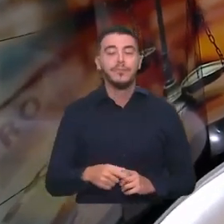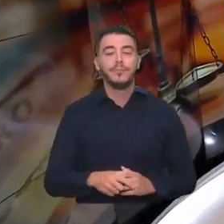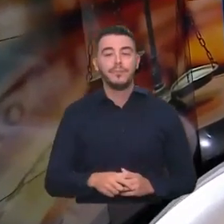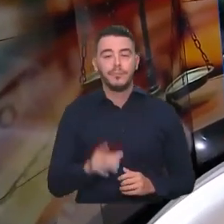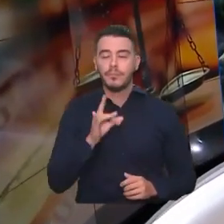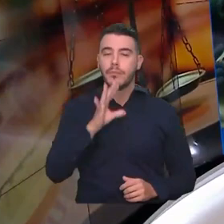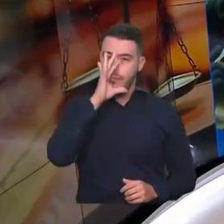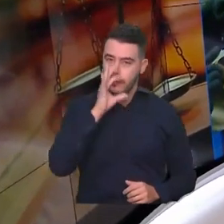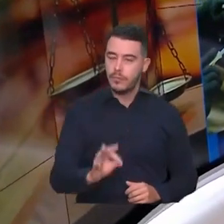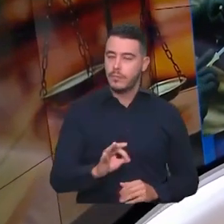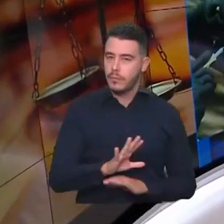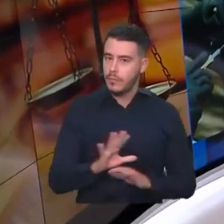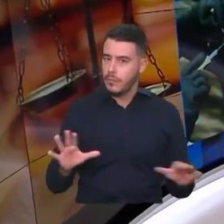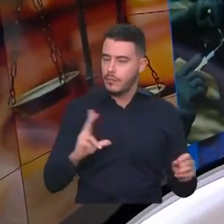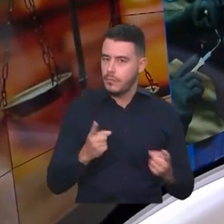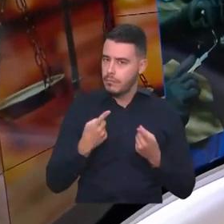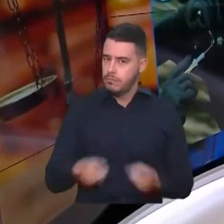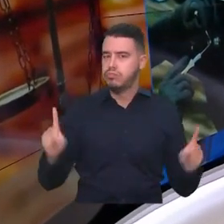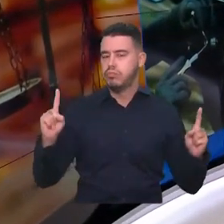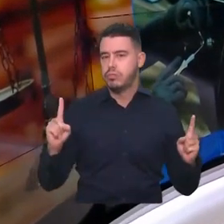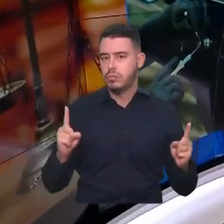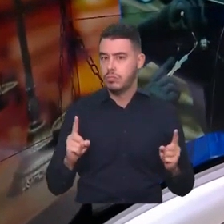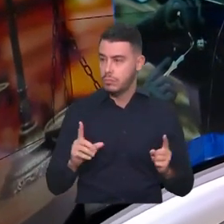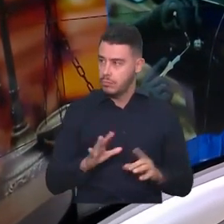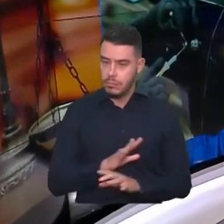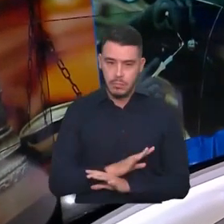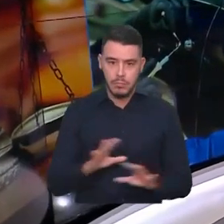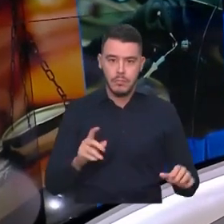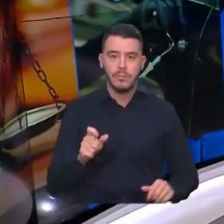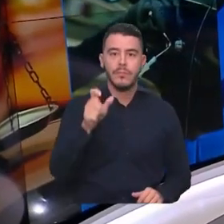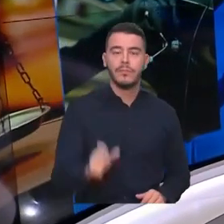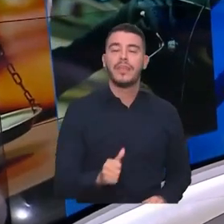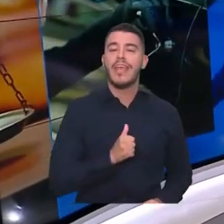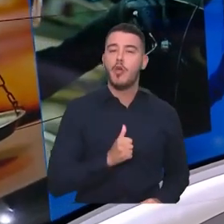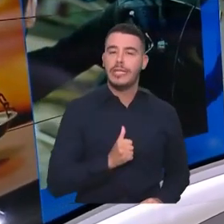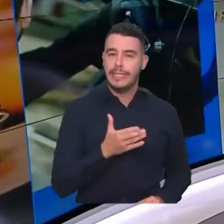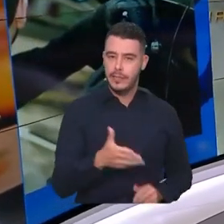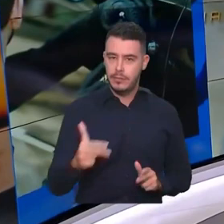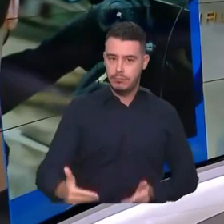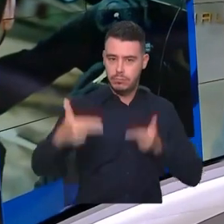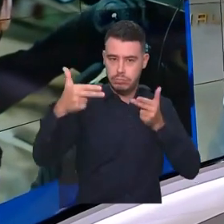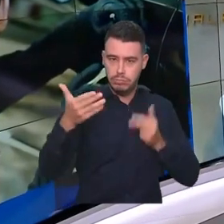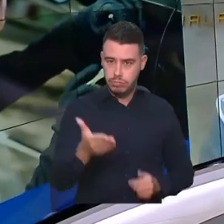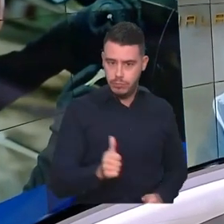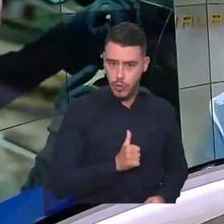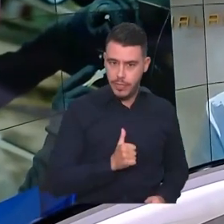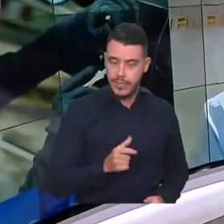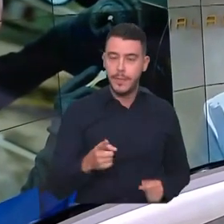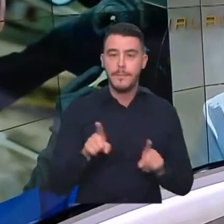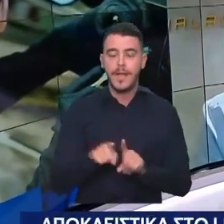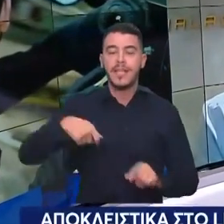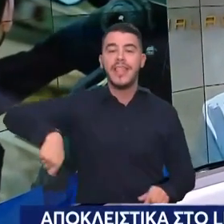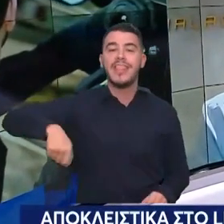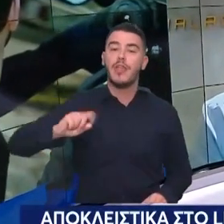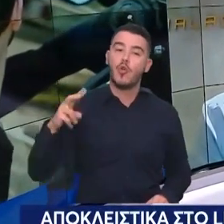η απόφαση και αρνητική εντύπωση. Εδώ είναι ο κύριος Πυλικίδης, ο ιδιοκτήτης του αυτοκινήτου που δεν αποζημιώθηκε, και ο κύριος Γιαλάογλου που είναι ο δικηγόρος του. Να το